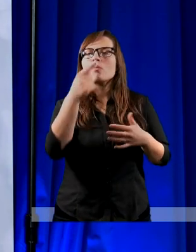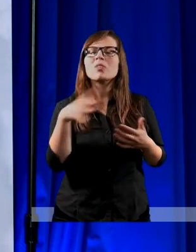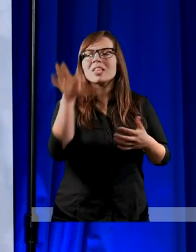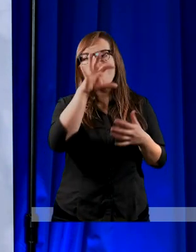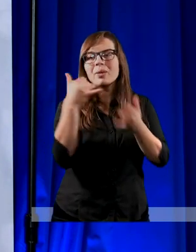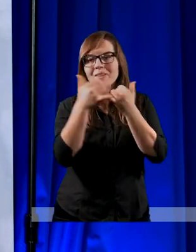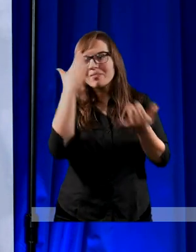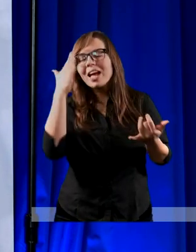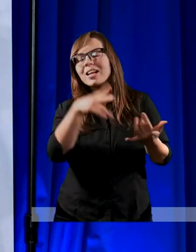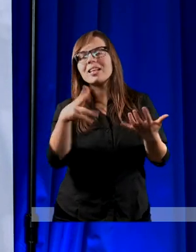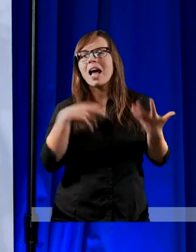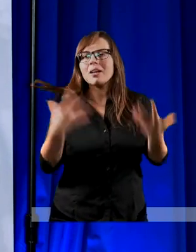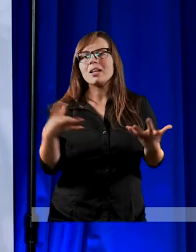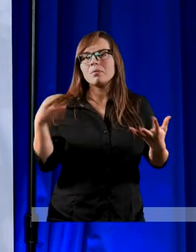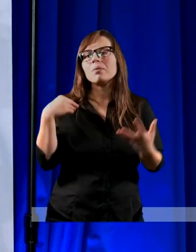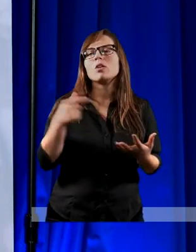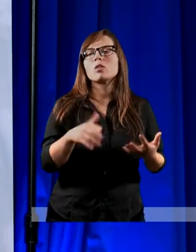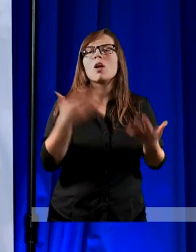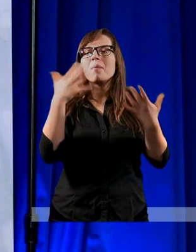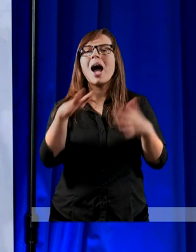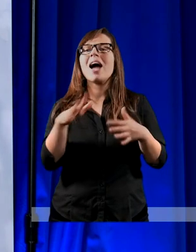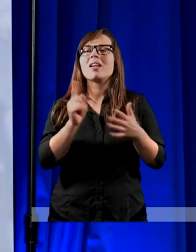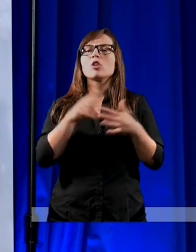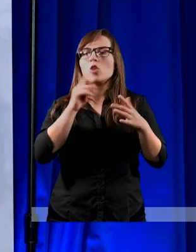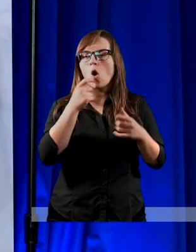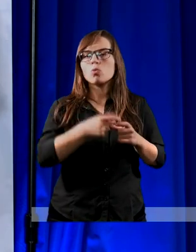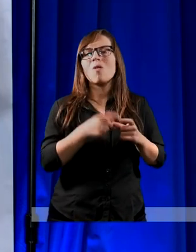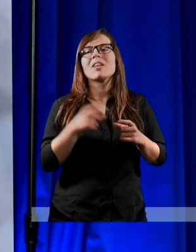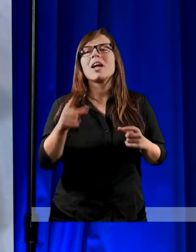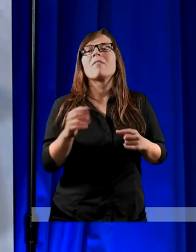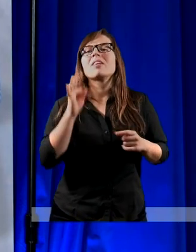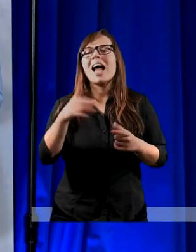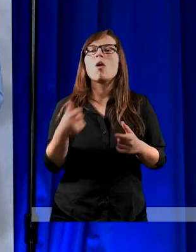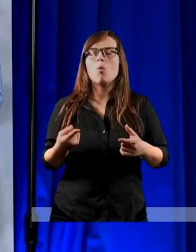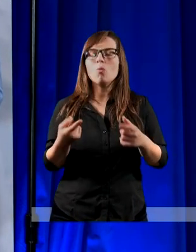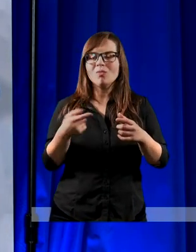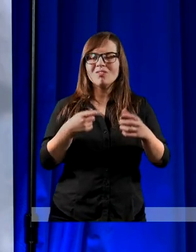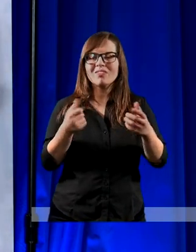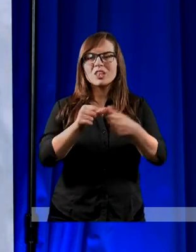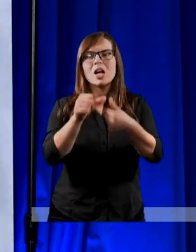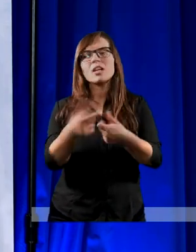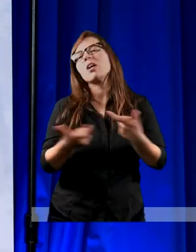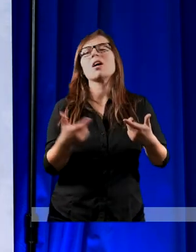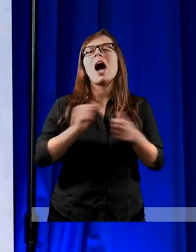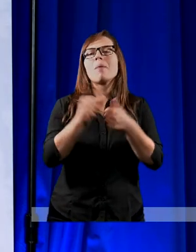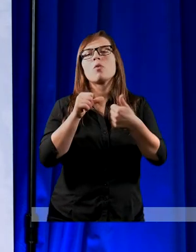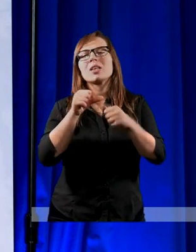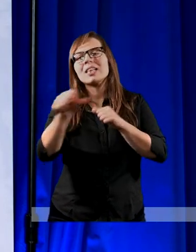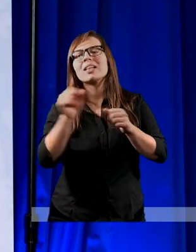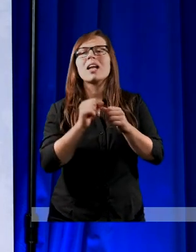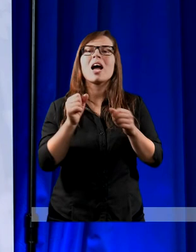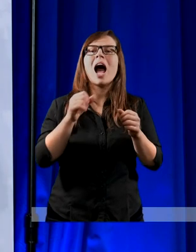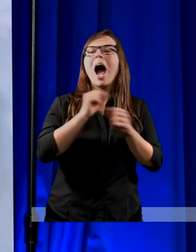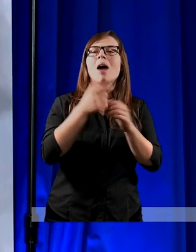nas obserwujesz. No, parę miejsc dosłownie, bo organizujemy taką wyprawę albo na 10, albo na